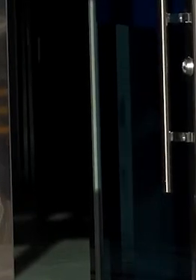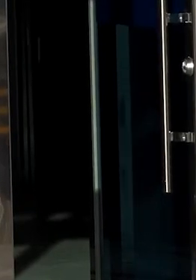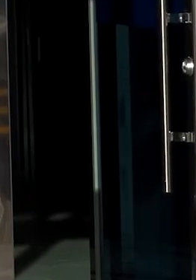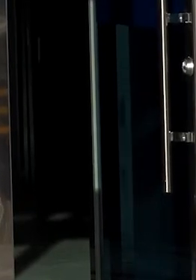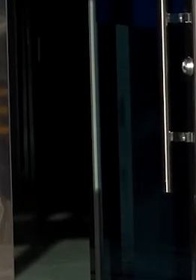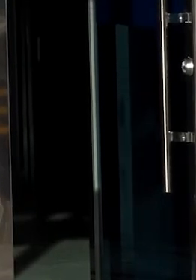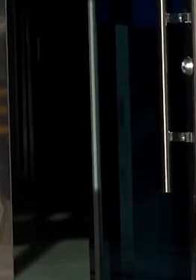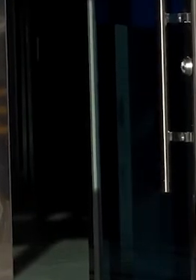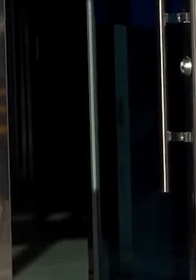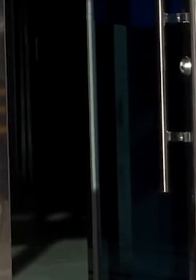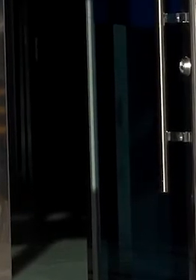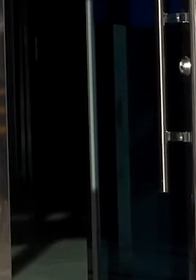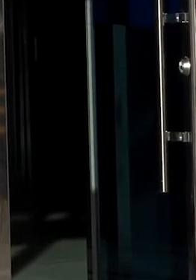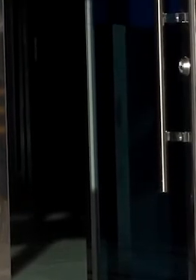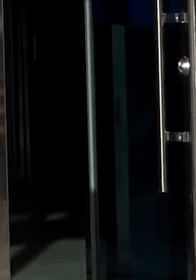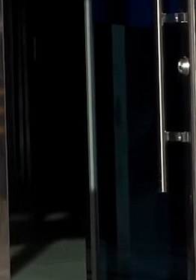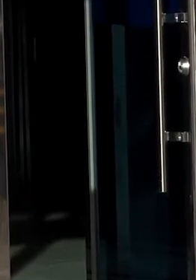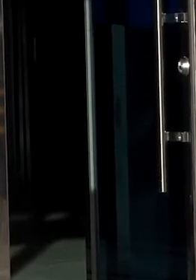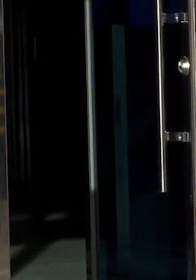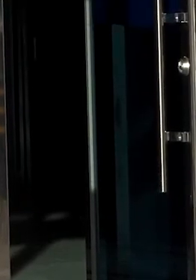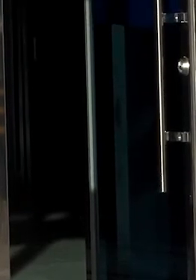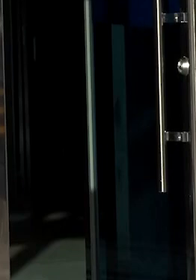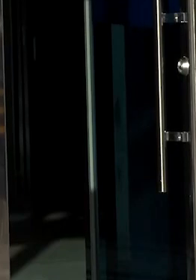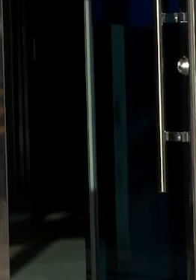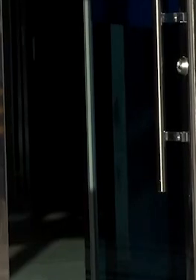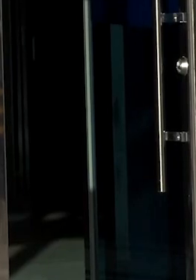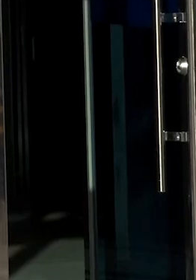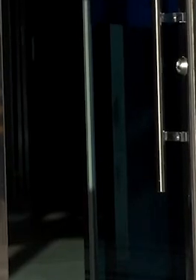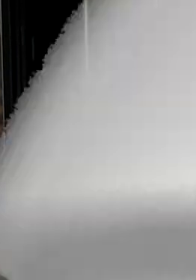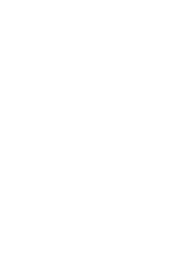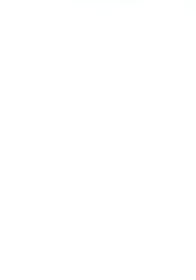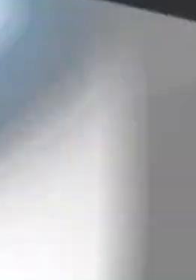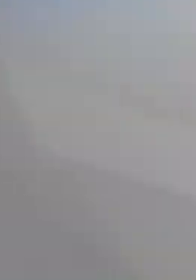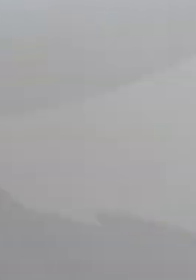하겠습니다 지금까지 이슈연구소 정진주였습니다